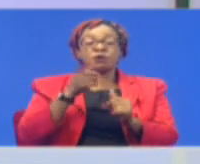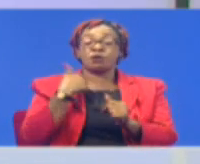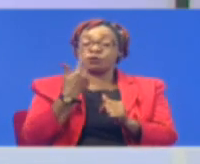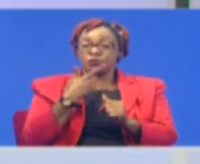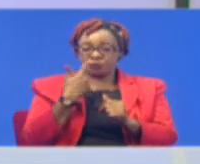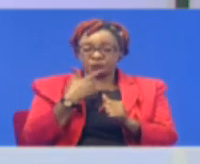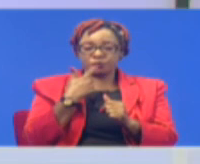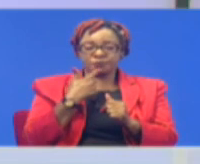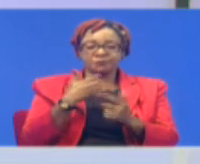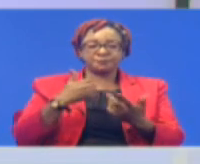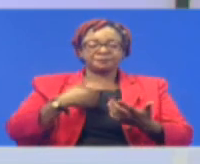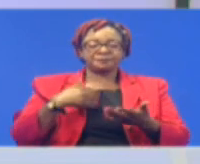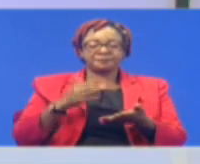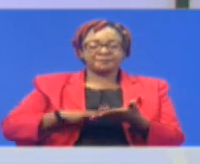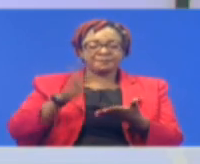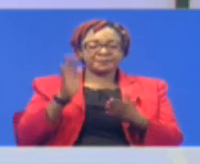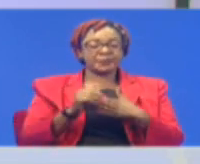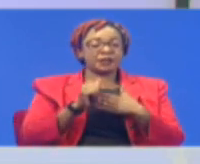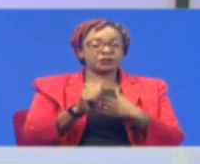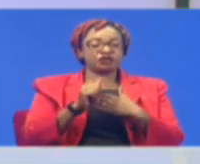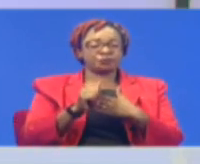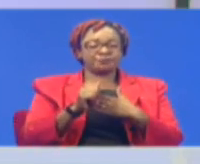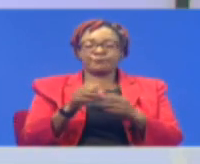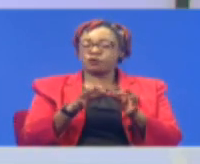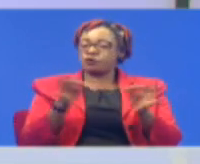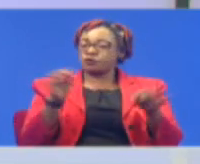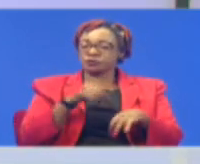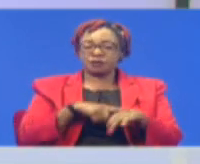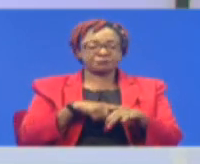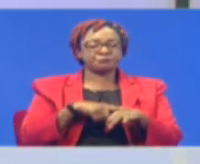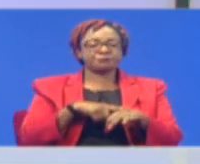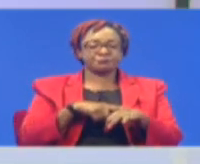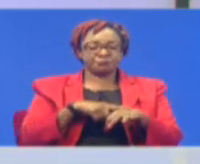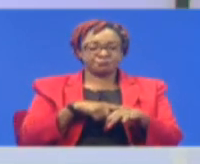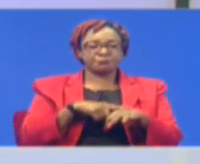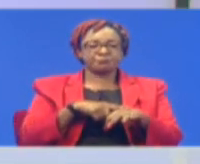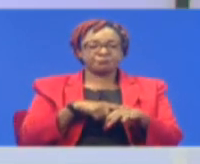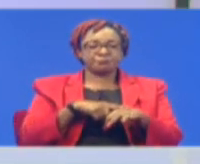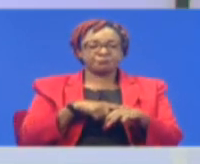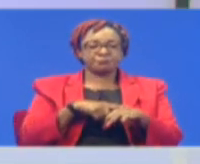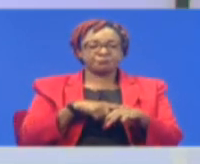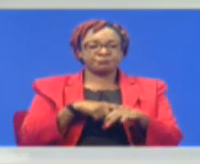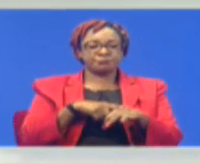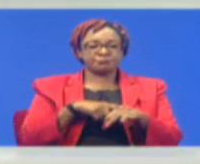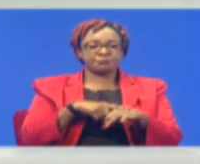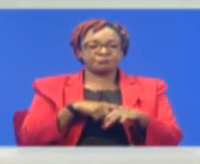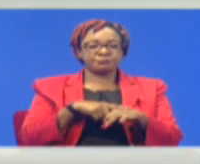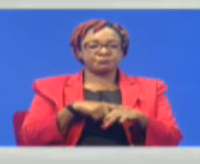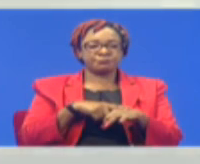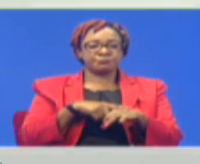kukutu mwenge wa uongozi wa jamii ya Bagusi kwa muda mrefu. Kennedy Mureithi ana taarifa zaidi.